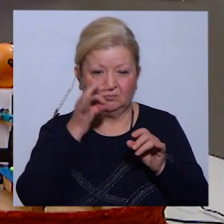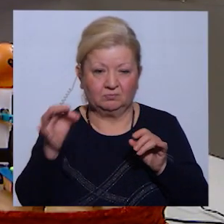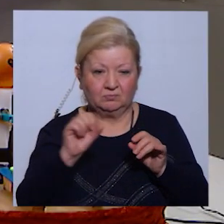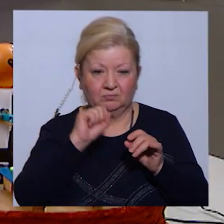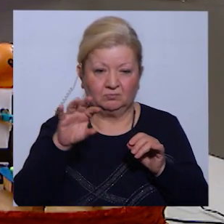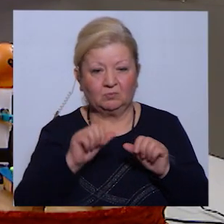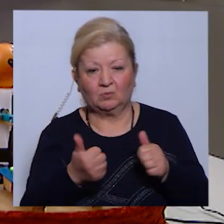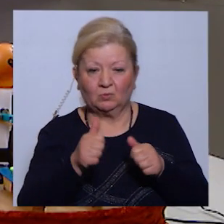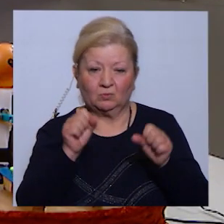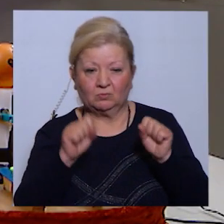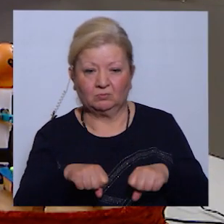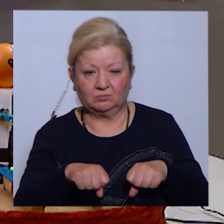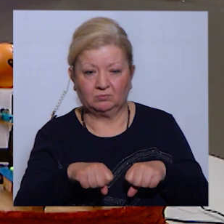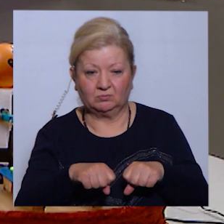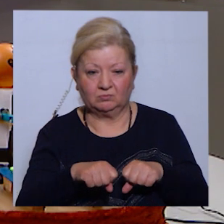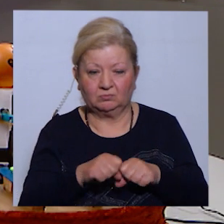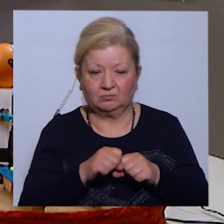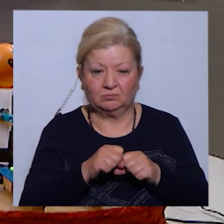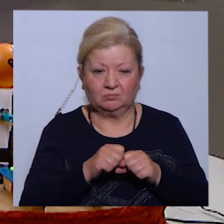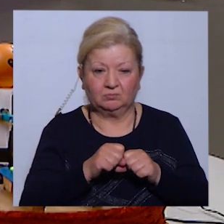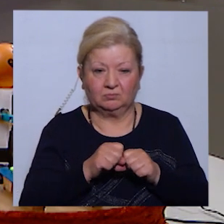რამდენად არის ეს შესაძლებელი?